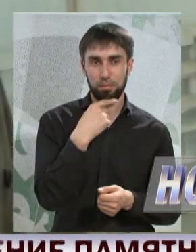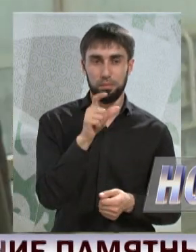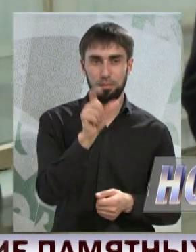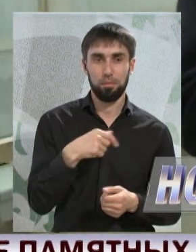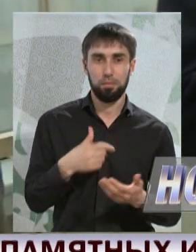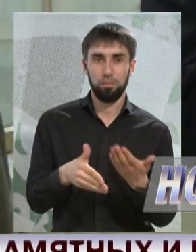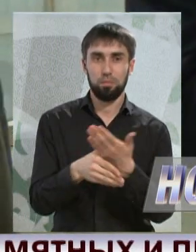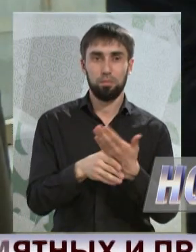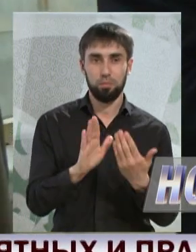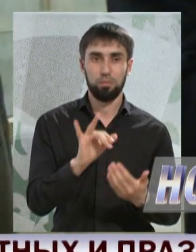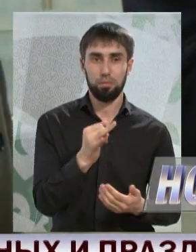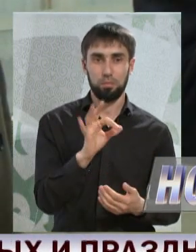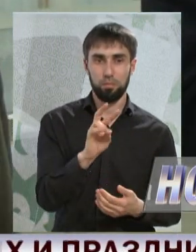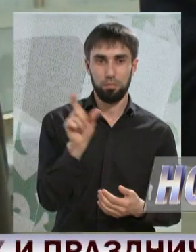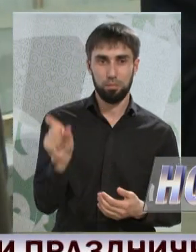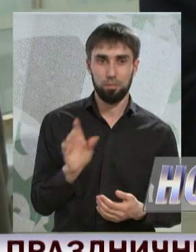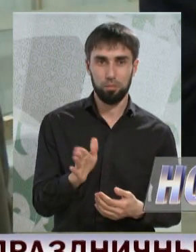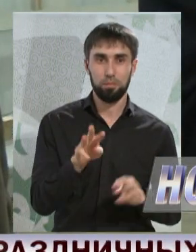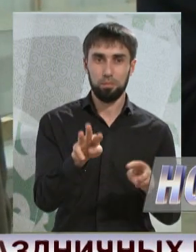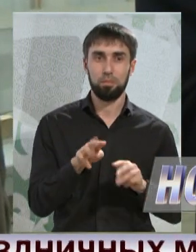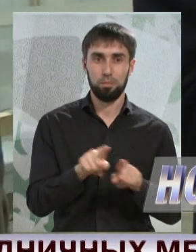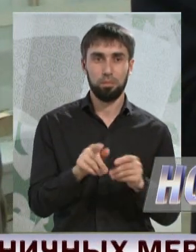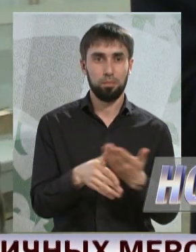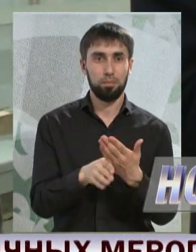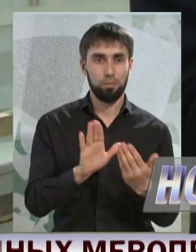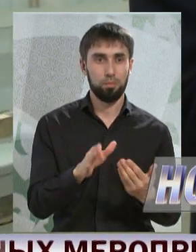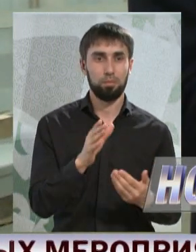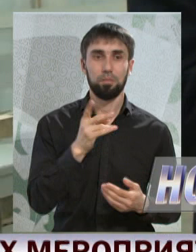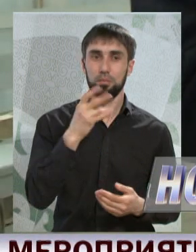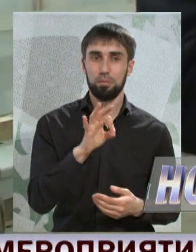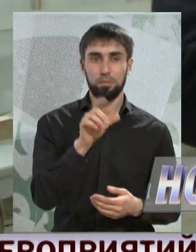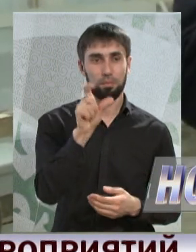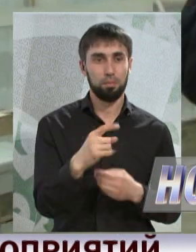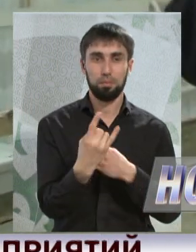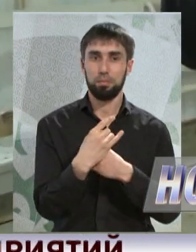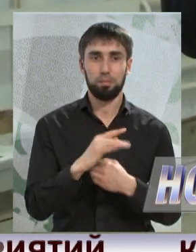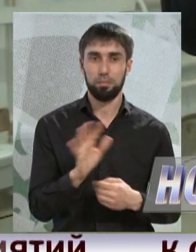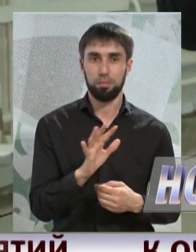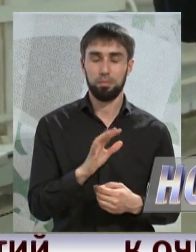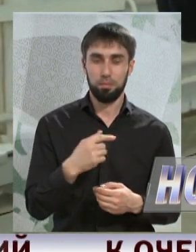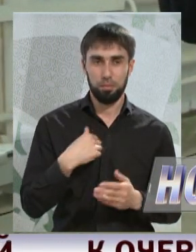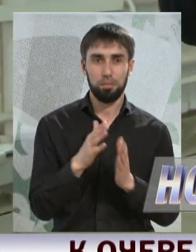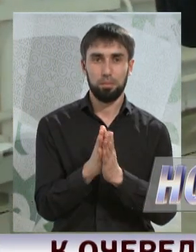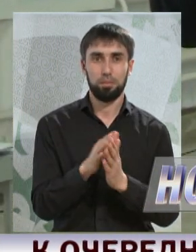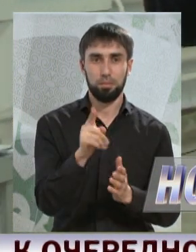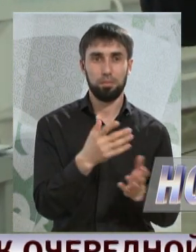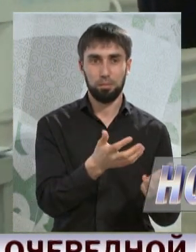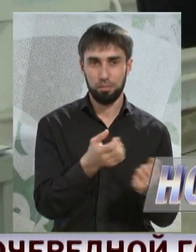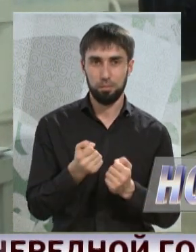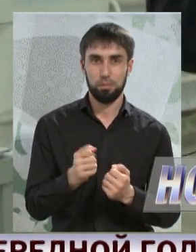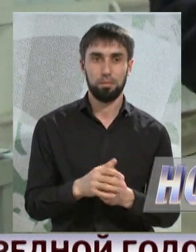будет. Но ты только не обмани меня. Понимаешь? Ты только возьми, я тебя прошу. Асхаму